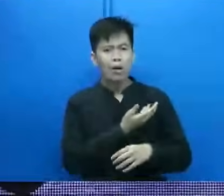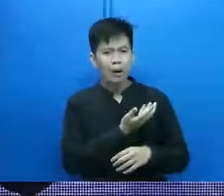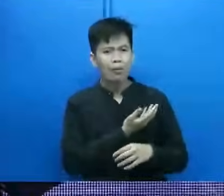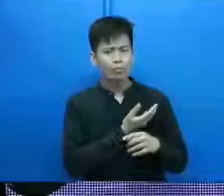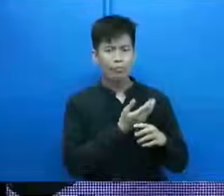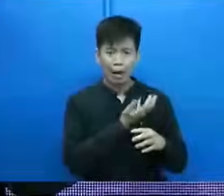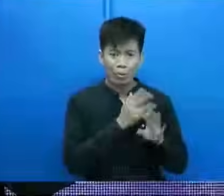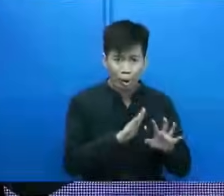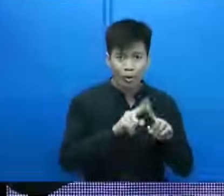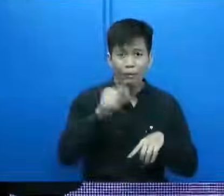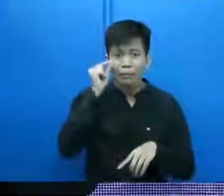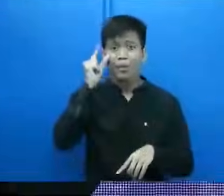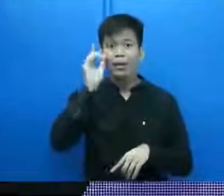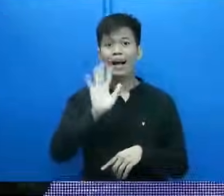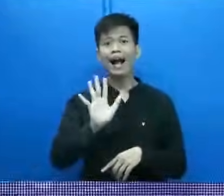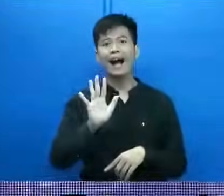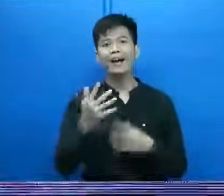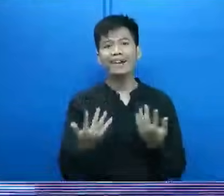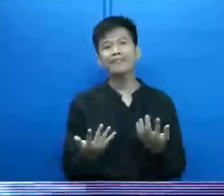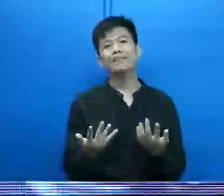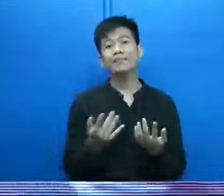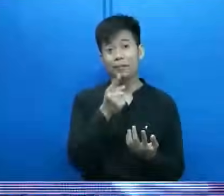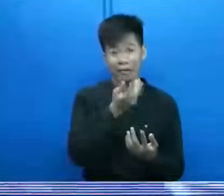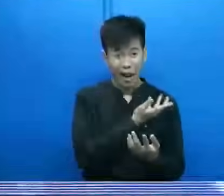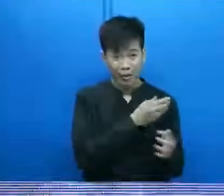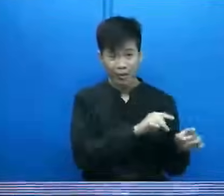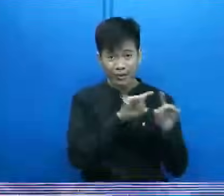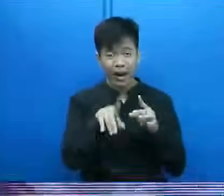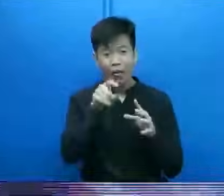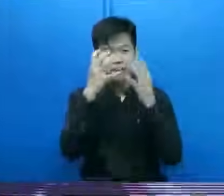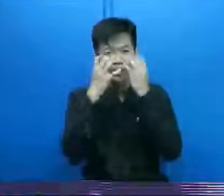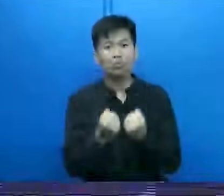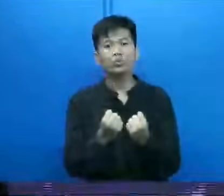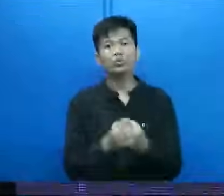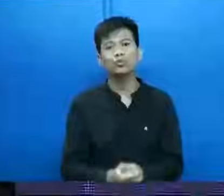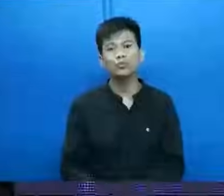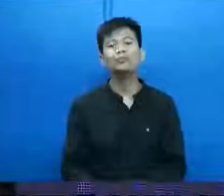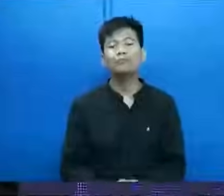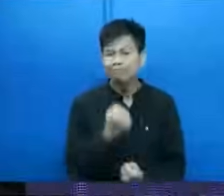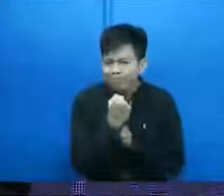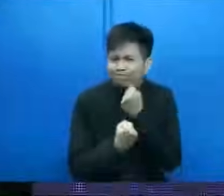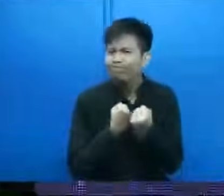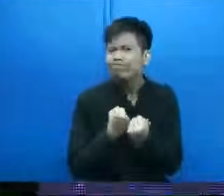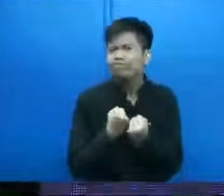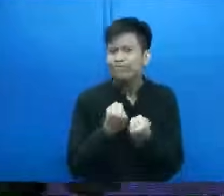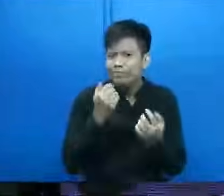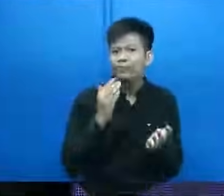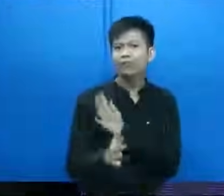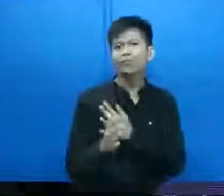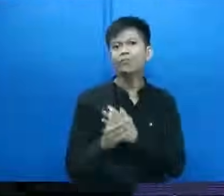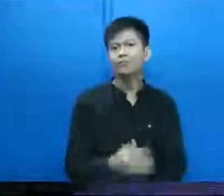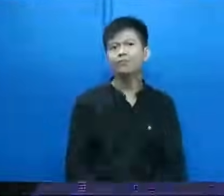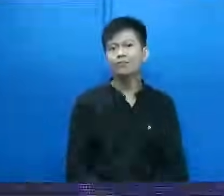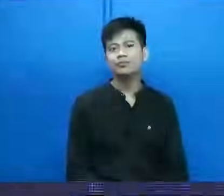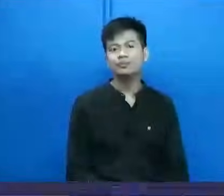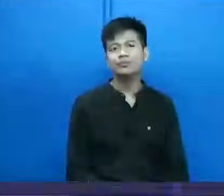tidak. Di ketika Anda pengen hijrah, kata Allah, ayo saya eksekusi. Nah, al-juhdu